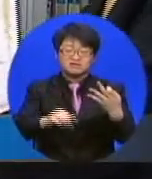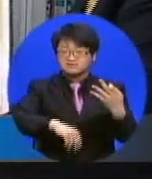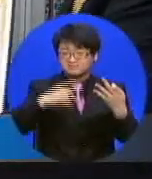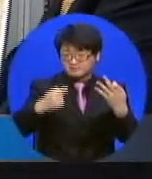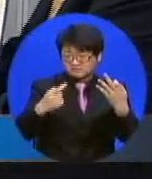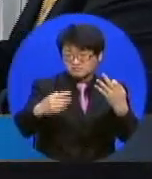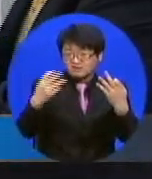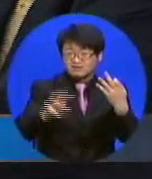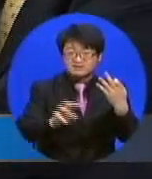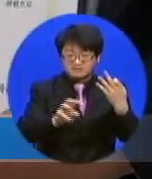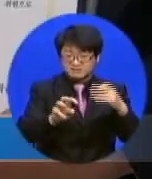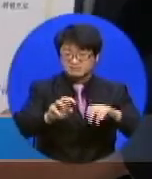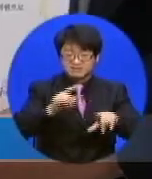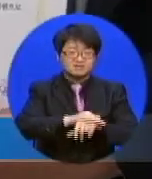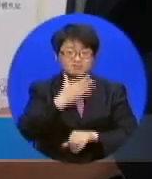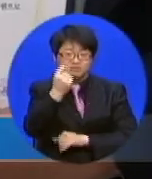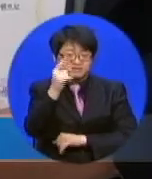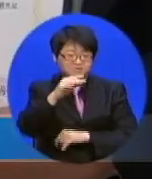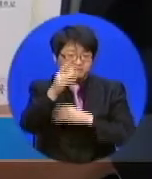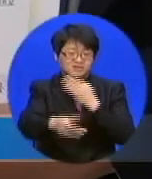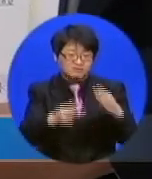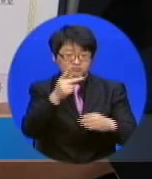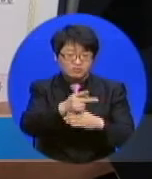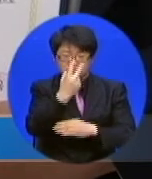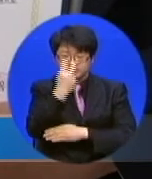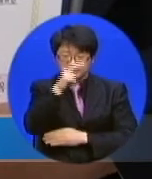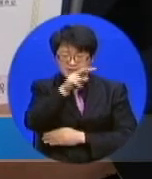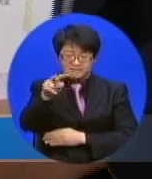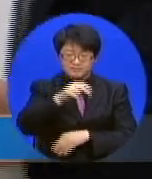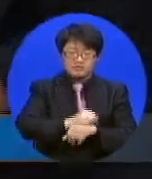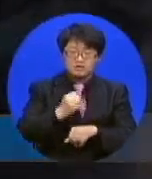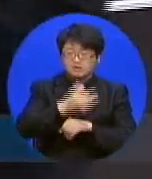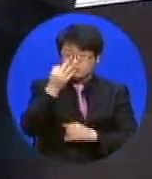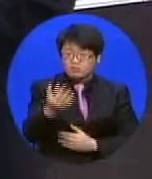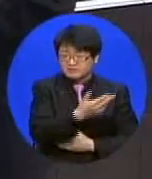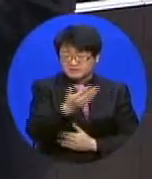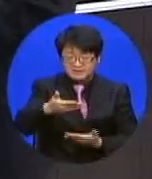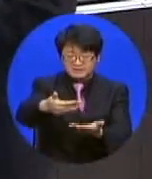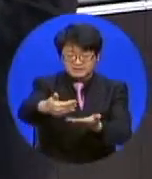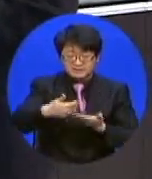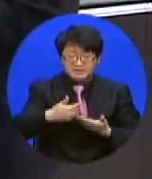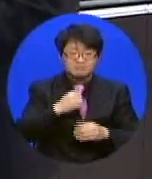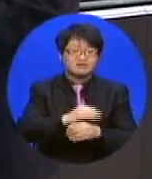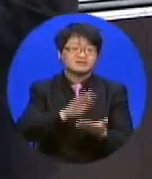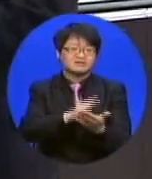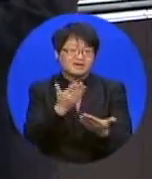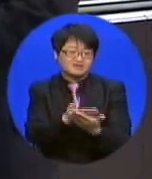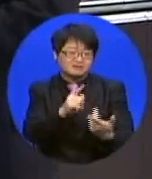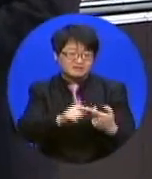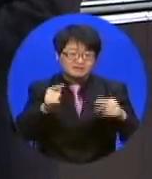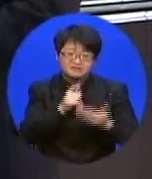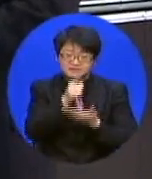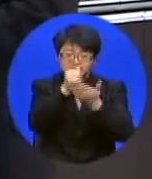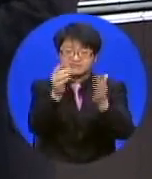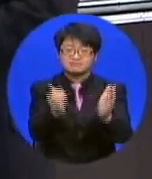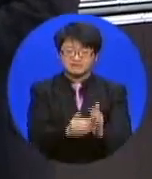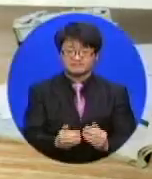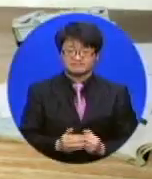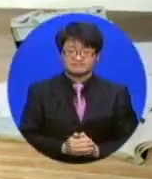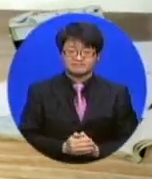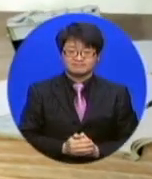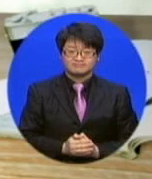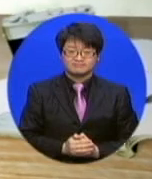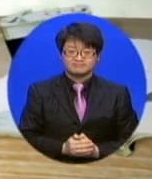31일까지 복지TV의 프로그램을 심의 감독하고 시청자의 의견 수렴과 개선 방향 등을 제시하게 됩니다.